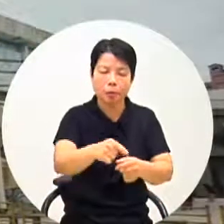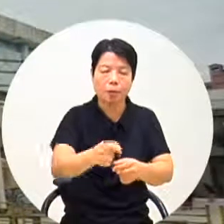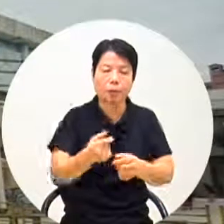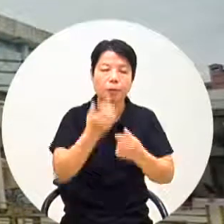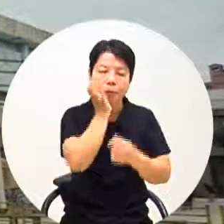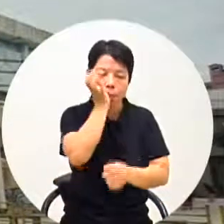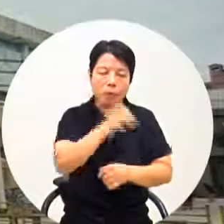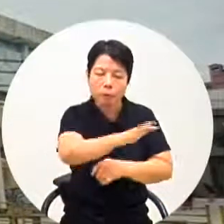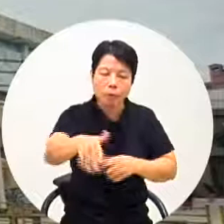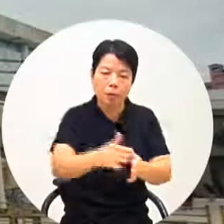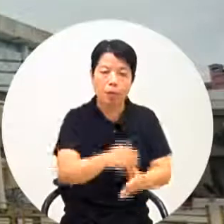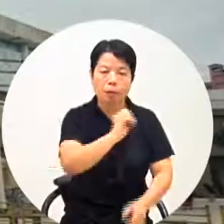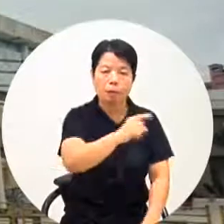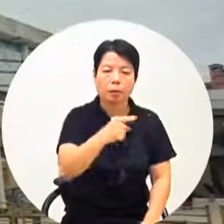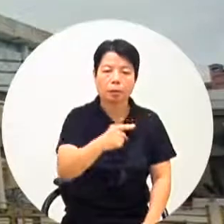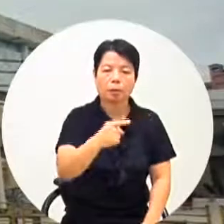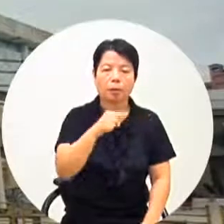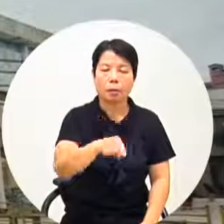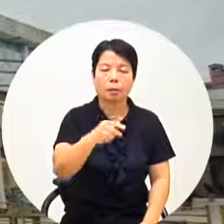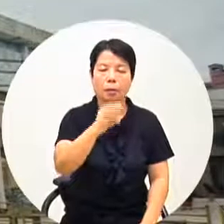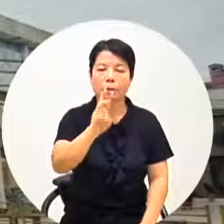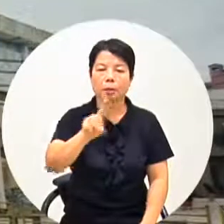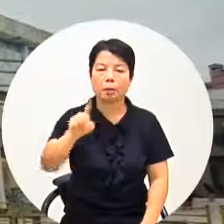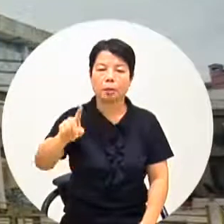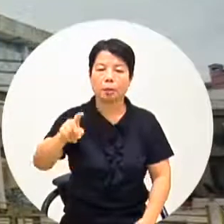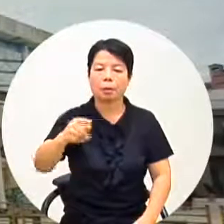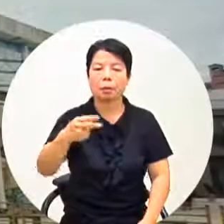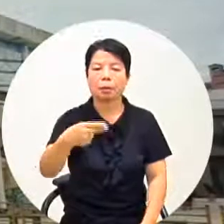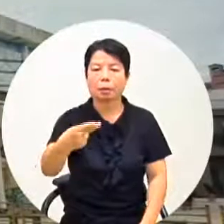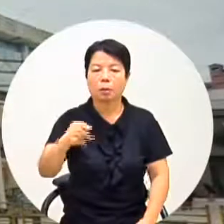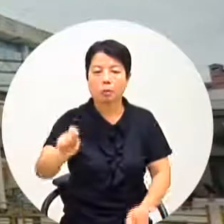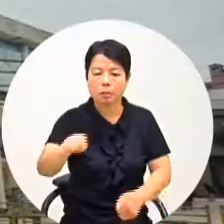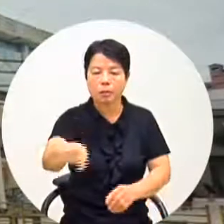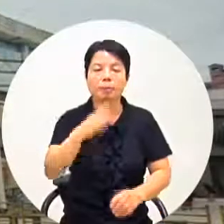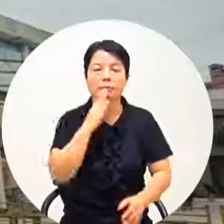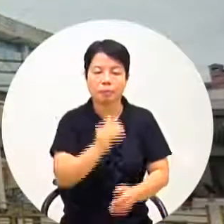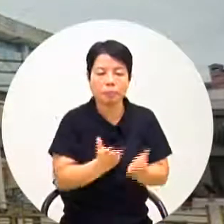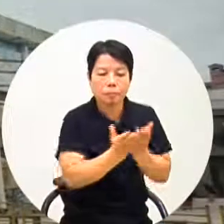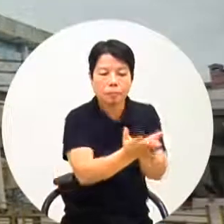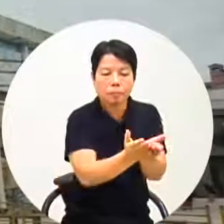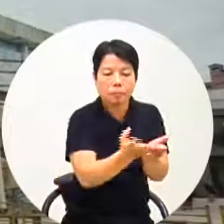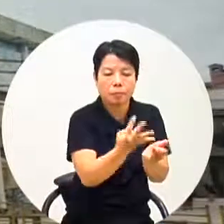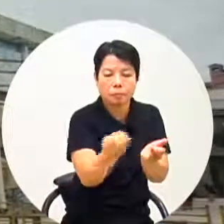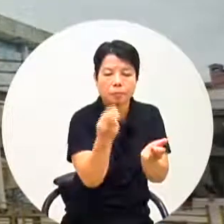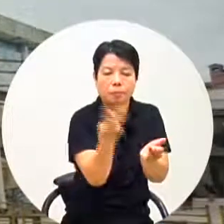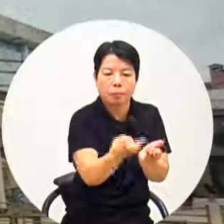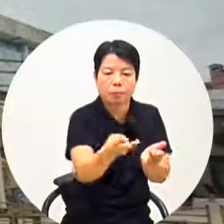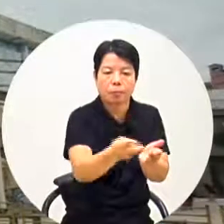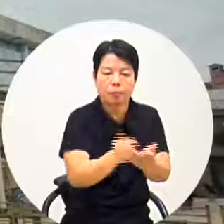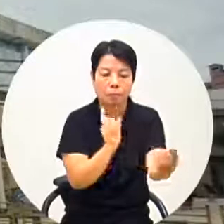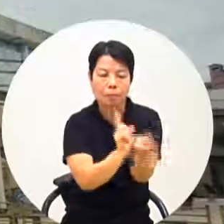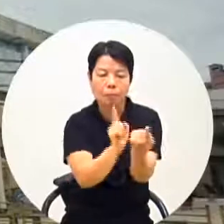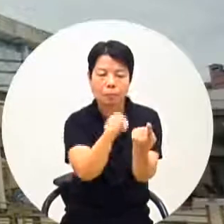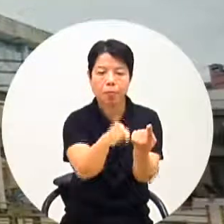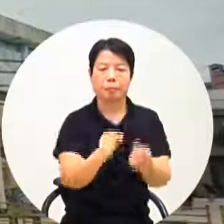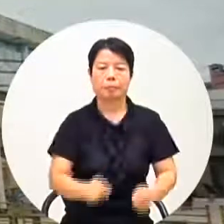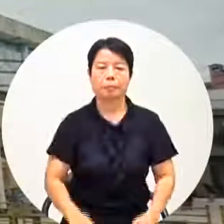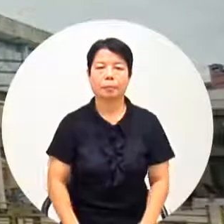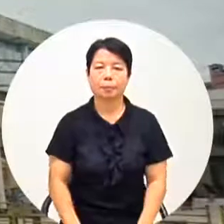面积0.31公顷啊，那其实刚好就是在我们3号船渠底啊的对面。那事实上